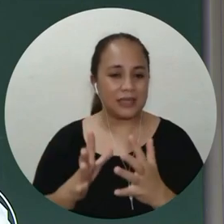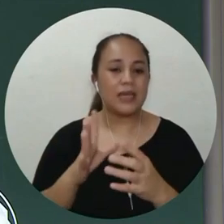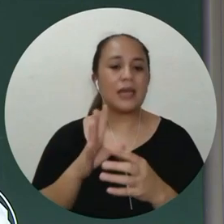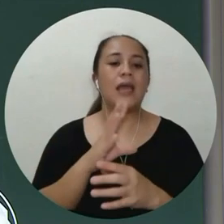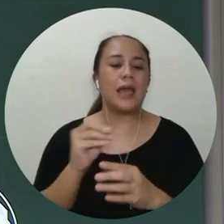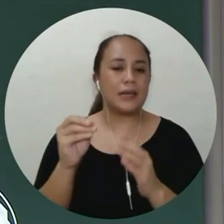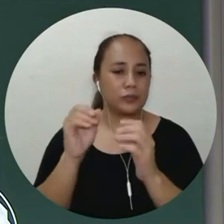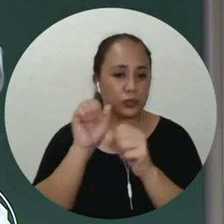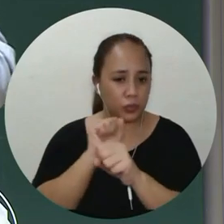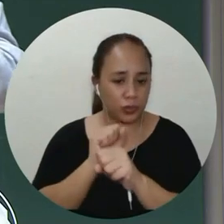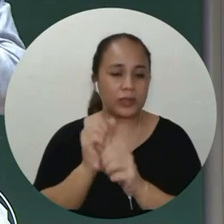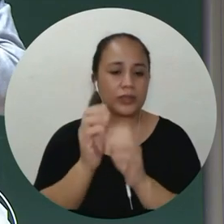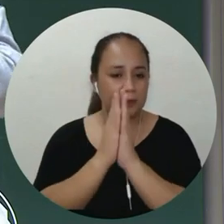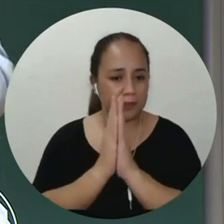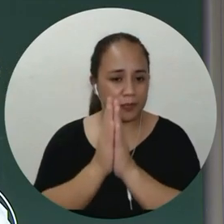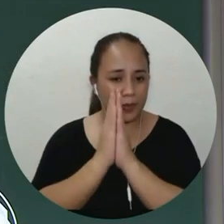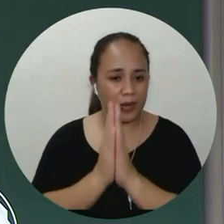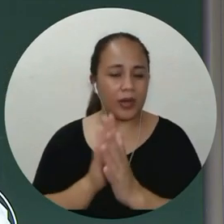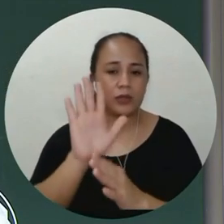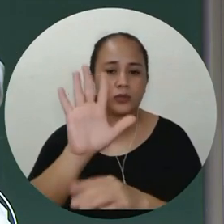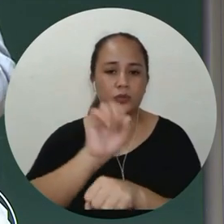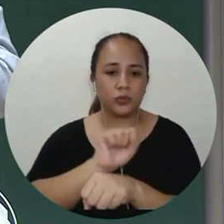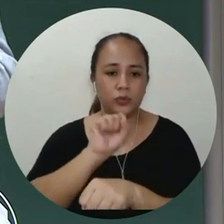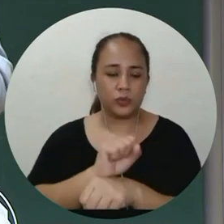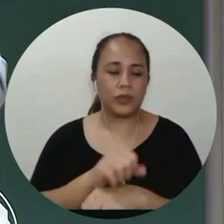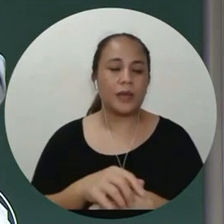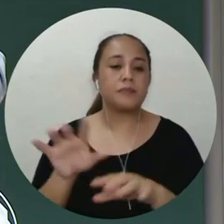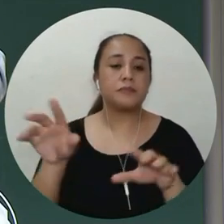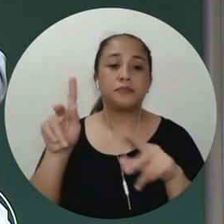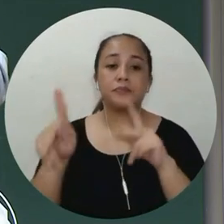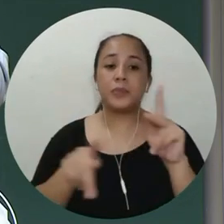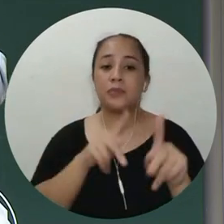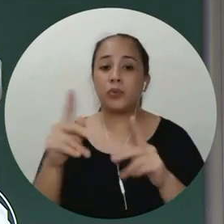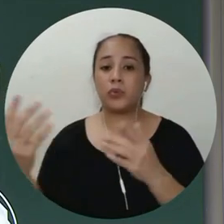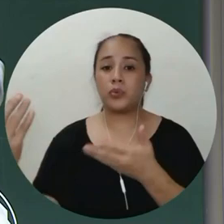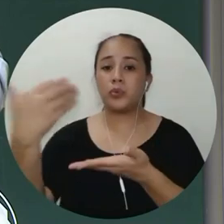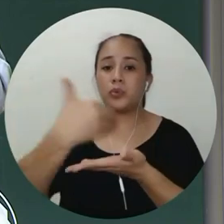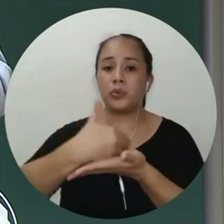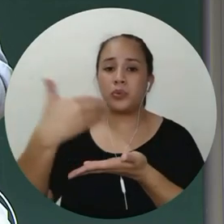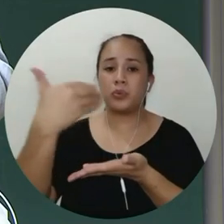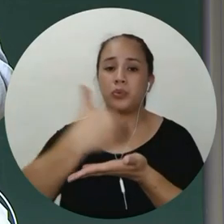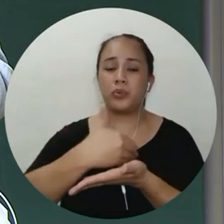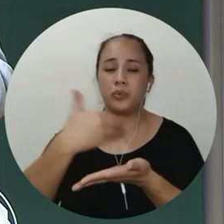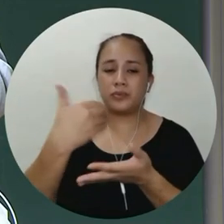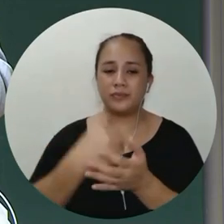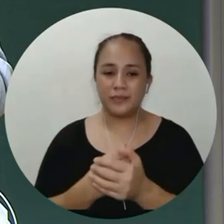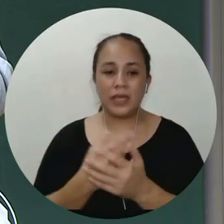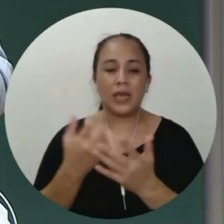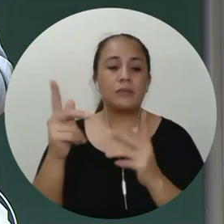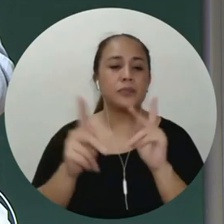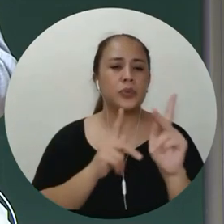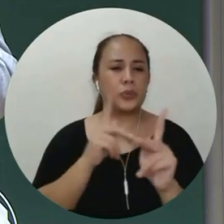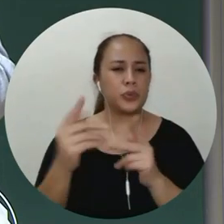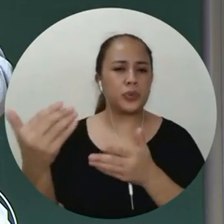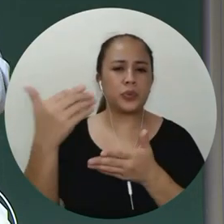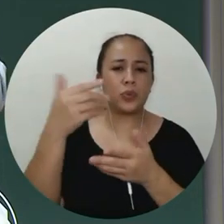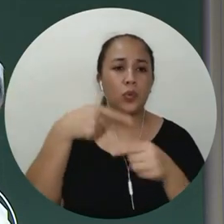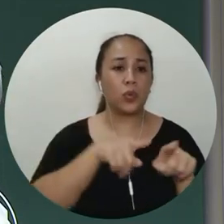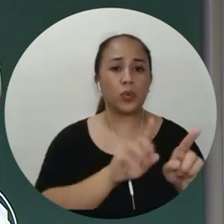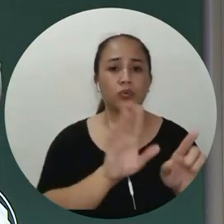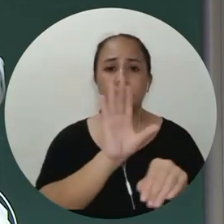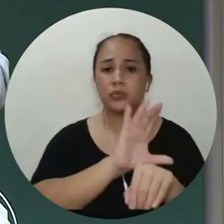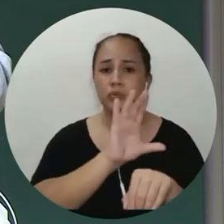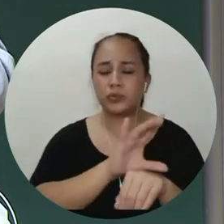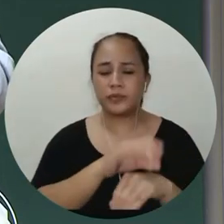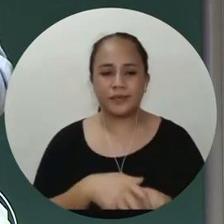in your job. 그래서 사람들이 막 몰려와. And people start to come to you. 교회 그 교회로 막 몰려와. And people start to come to your church. 그 막 그 지역이